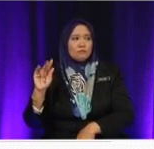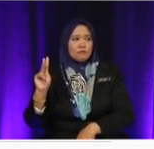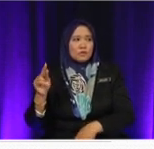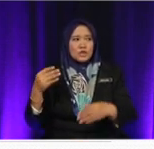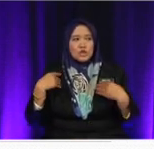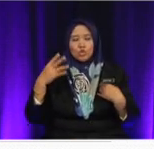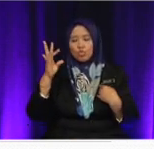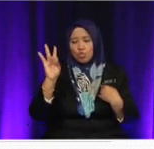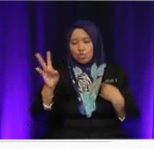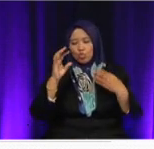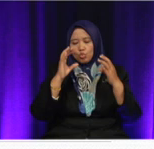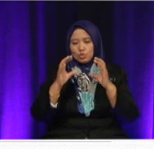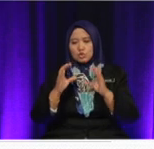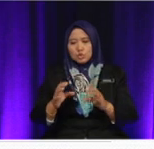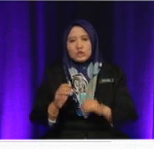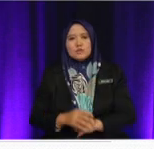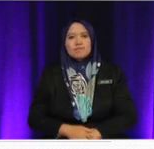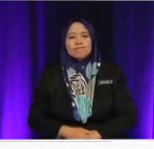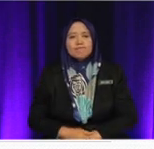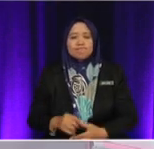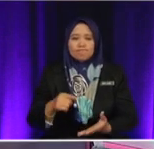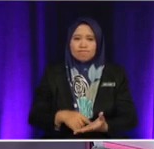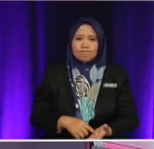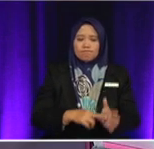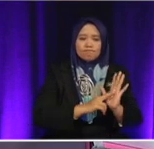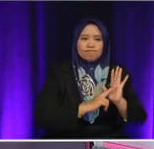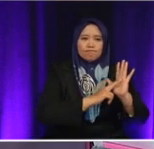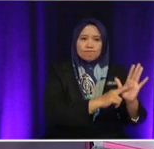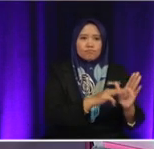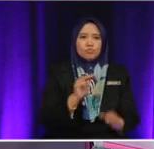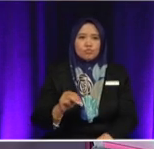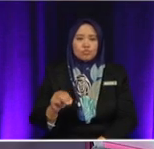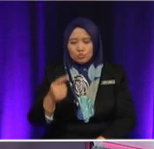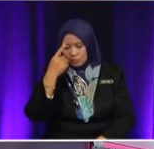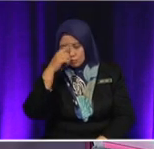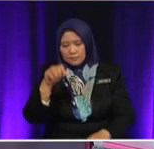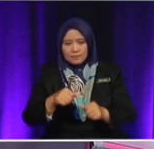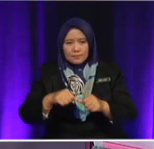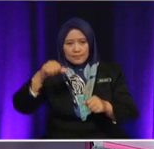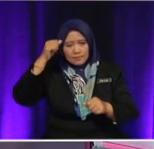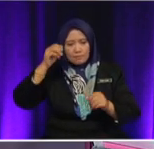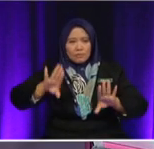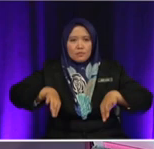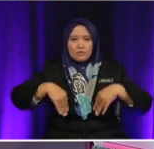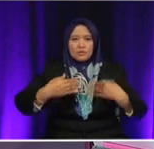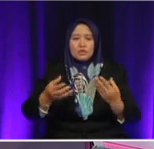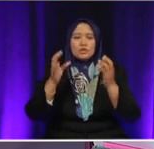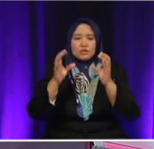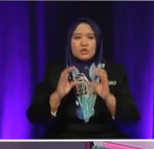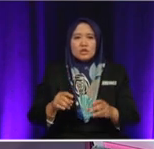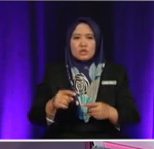tadi. Jadi inilah jawapan ataupun rujukan murid-murid untuk ingat tentang bagaimana cara menjawab